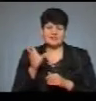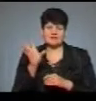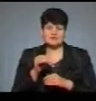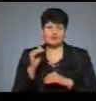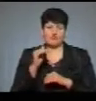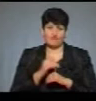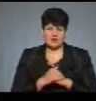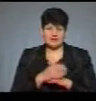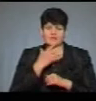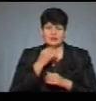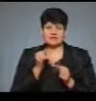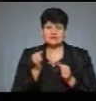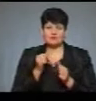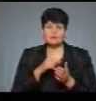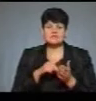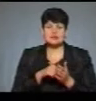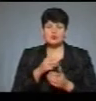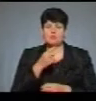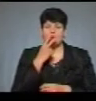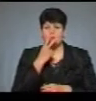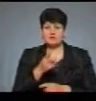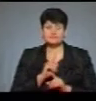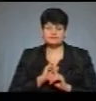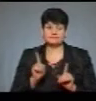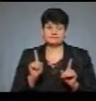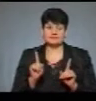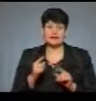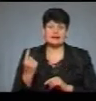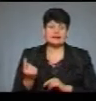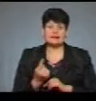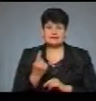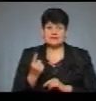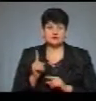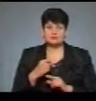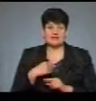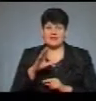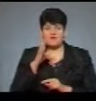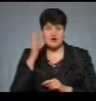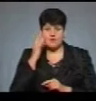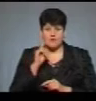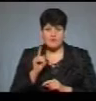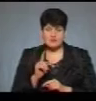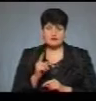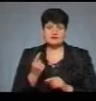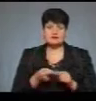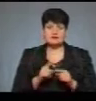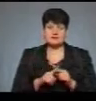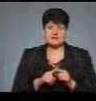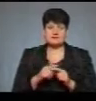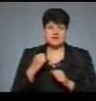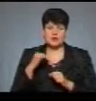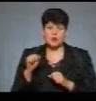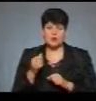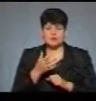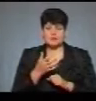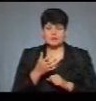на файне зимове містечко і побачити сюрприз. Єдине, що ми не врахували, це рекордну